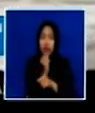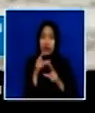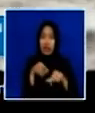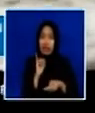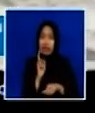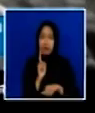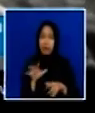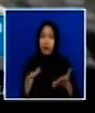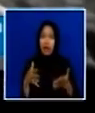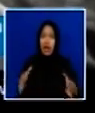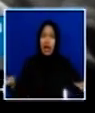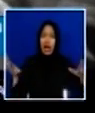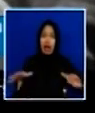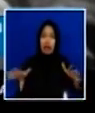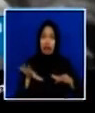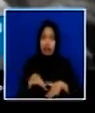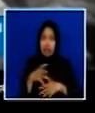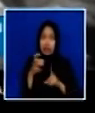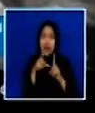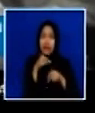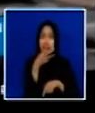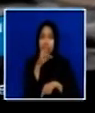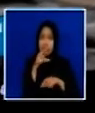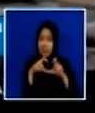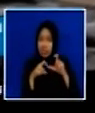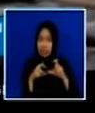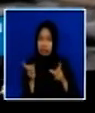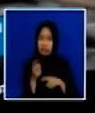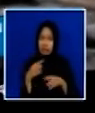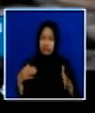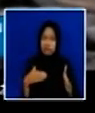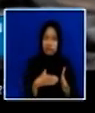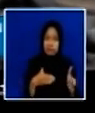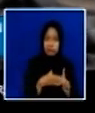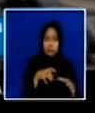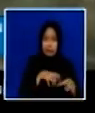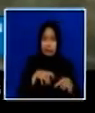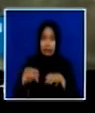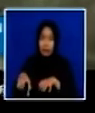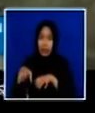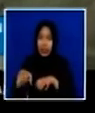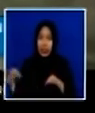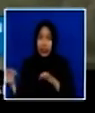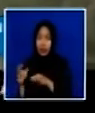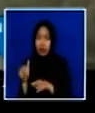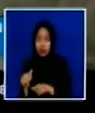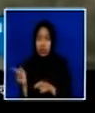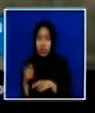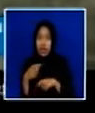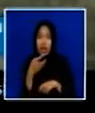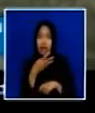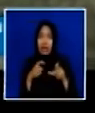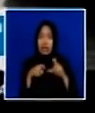tahun lebih dari dua jam mereka terjebak di daerah Seberang hingga akhirnya sebuah alat berat jenis excavator diterjunkan untuk